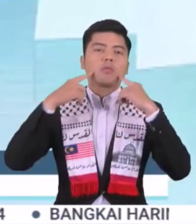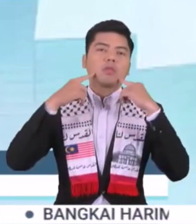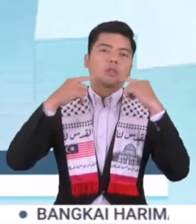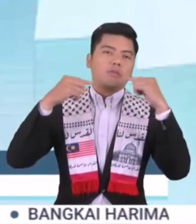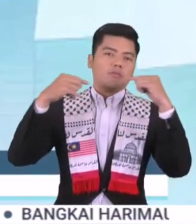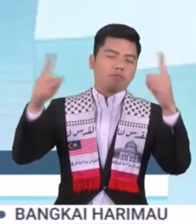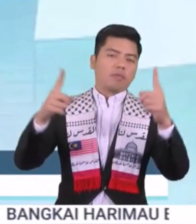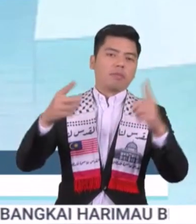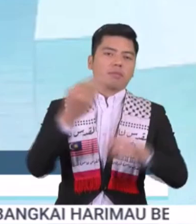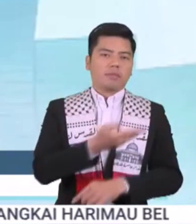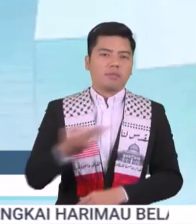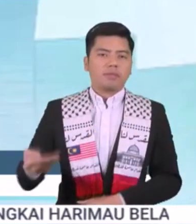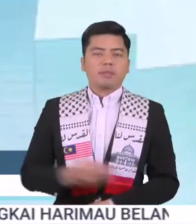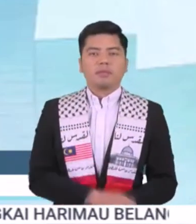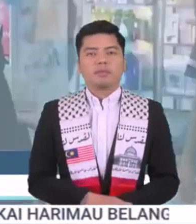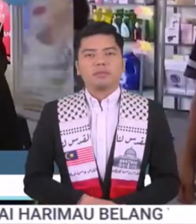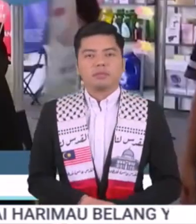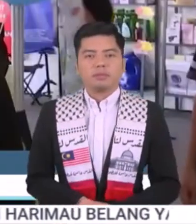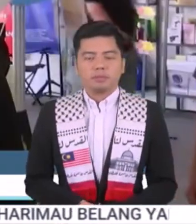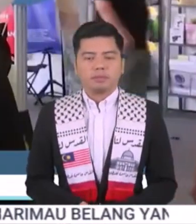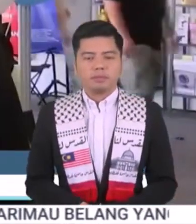peringkat lebih tinggi.